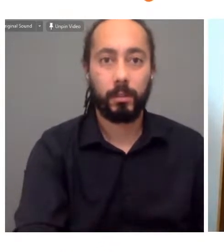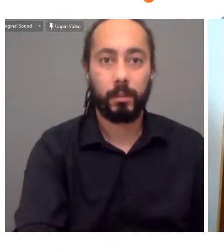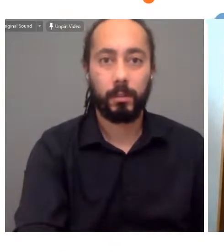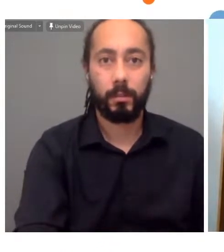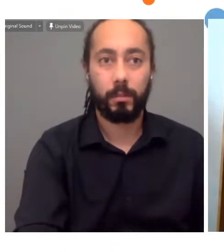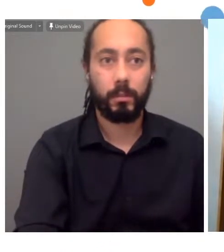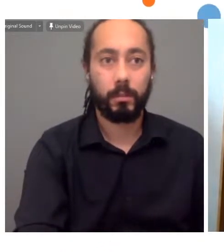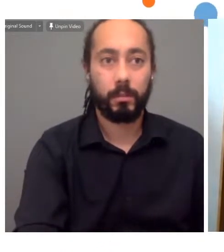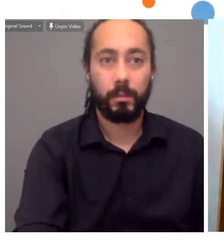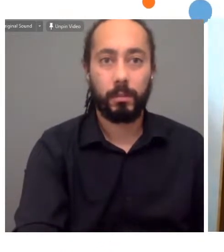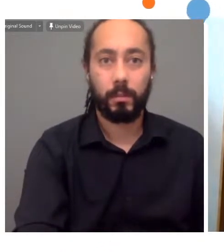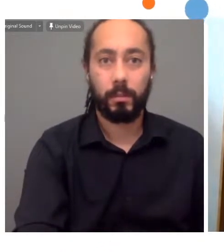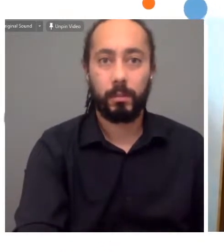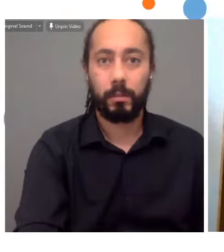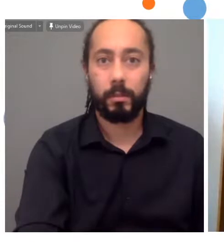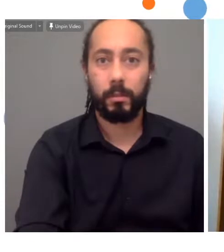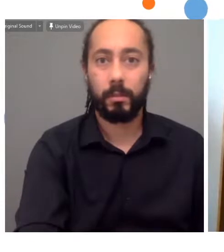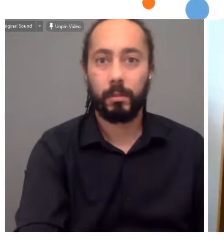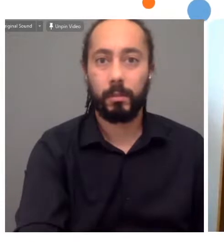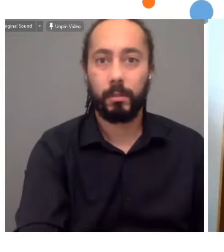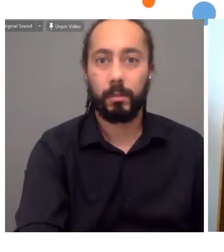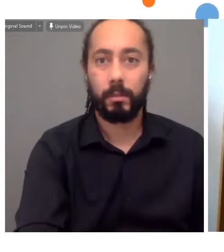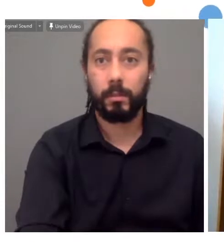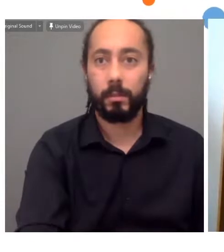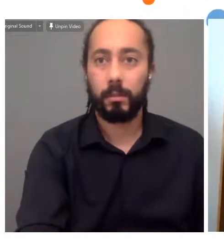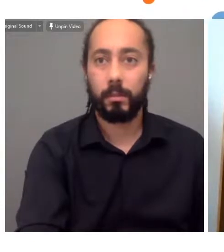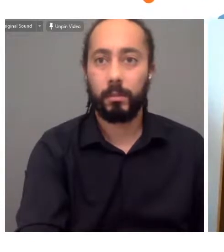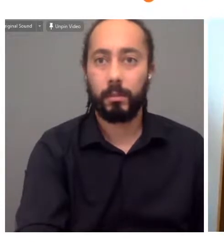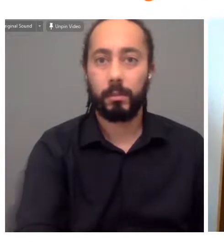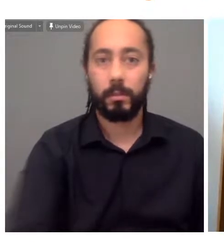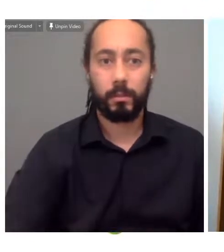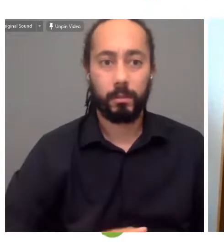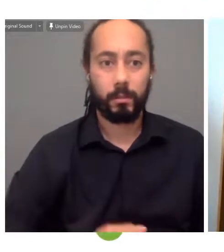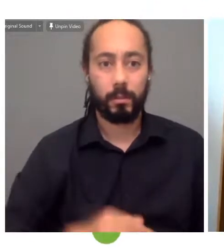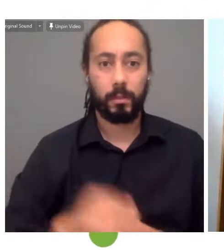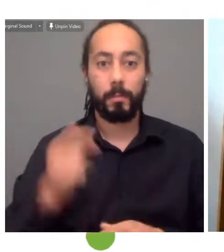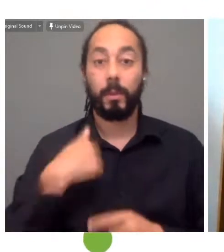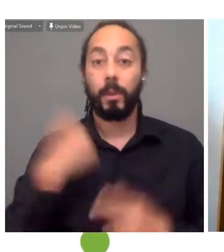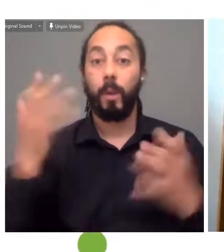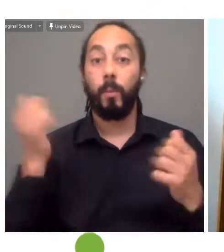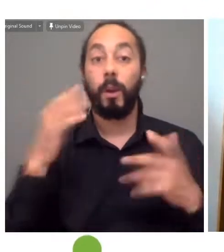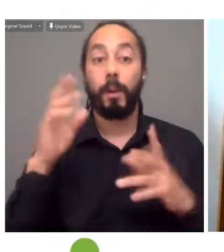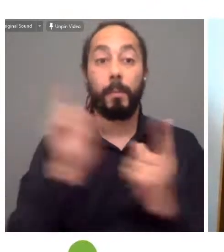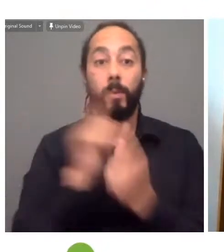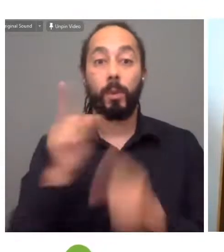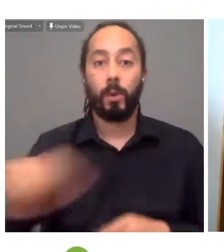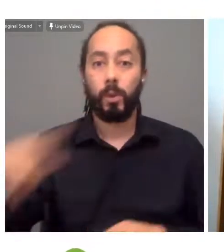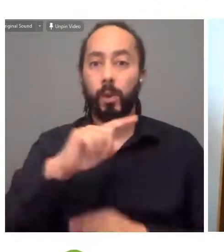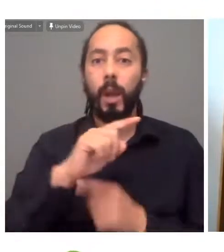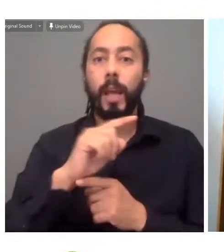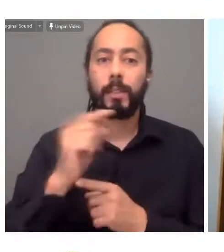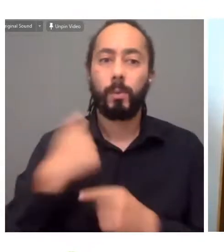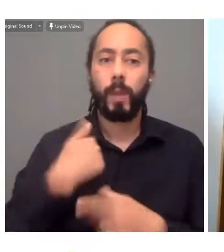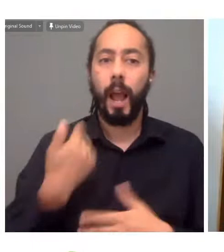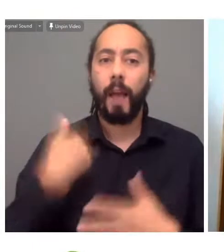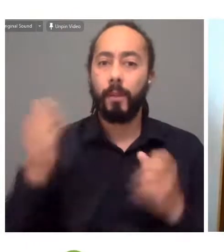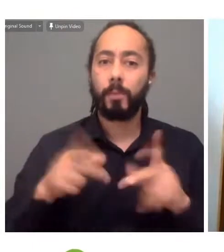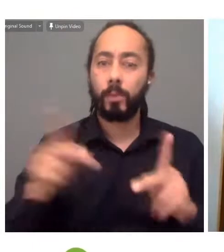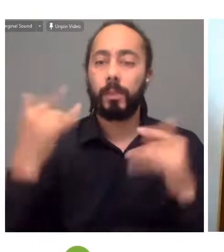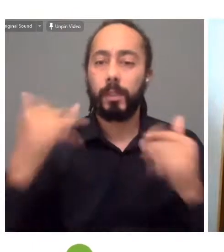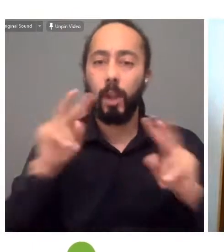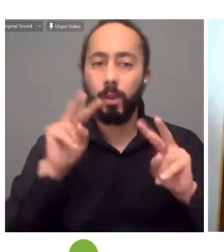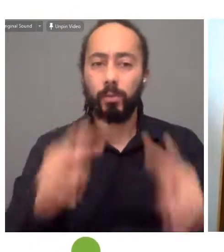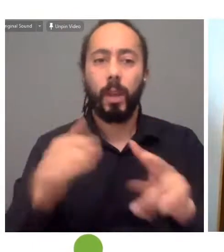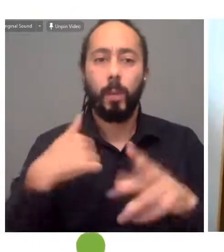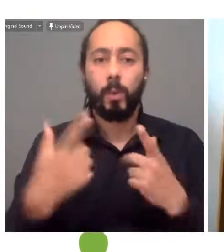assemblée publique, notre gouvernement avait rapidement mis en œuvre de nombreux programmes qui, encore aujourd'hui, aident des millions de Canadiennes et